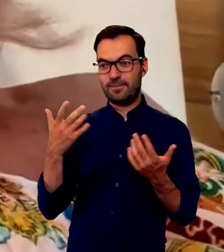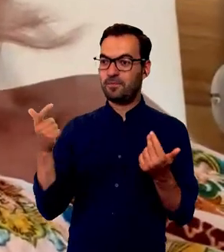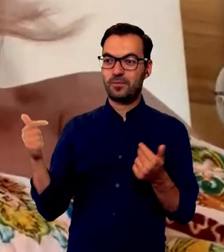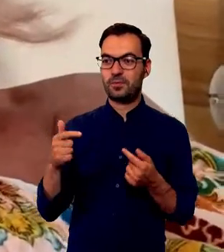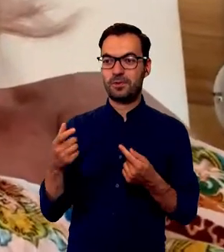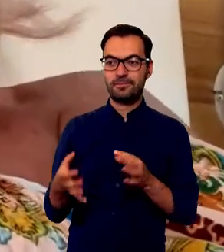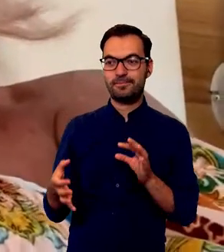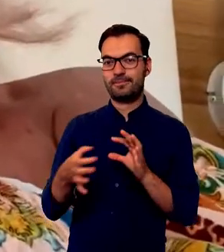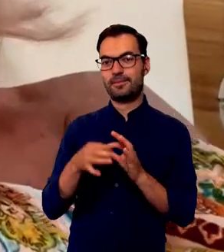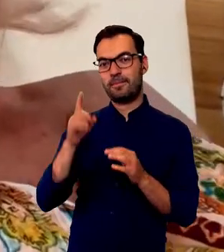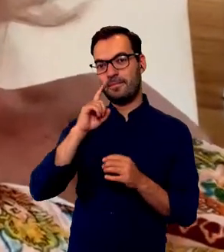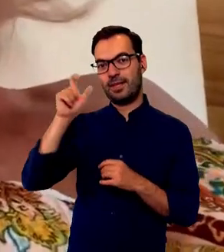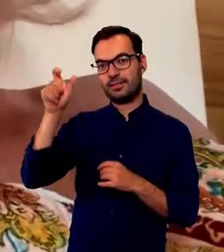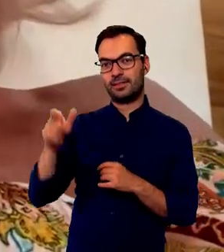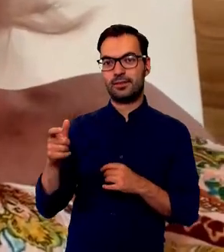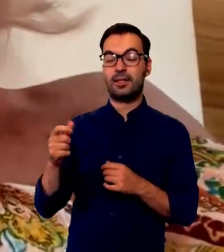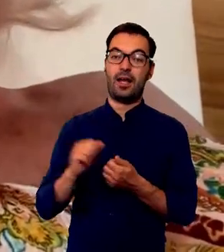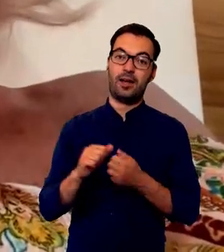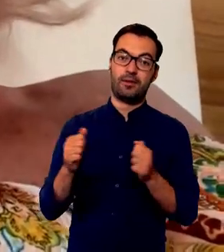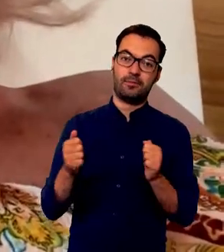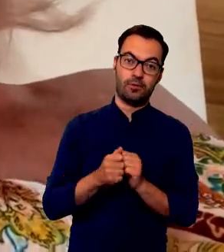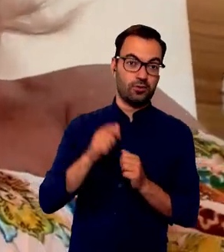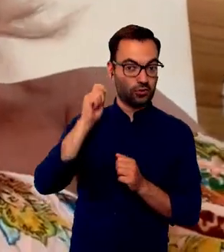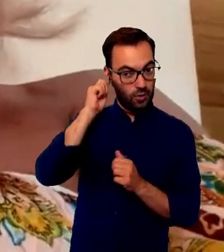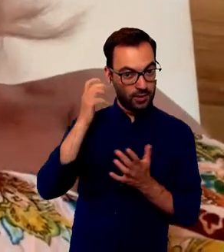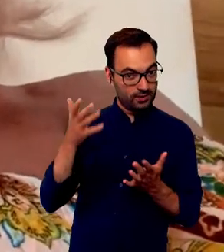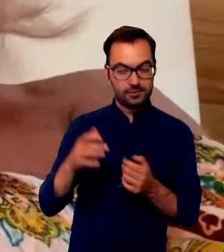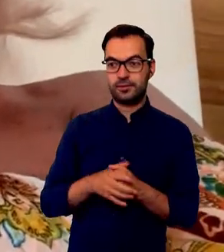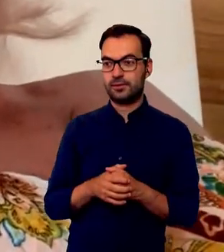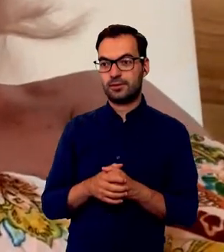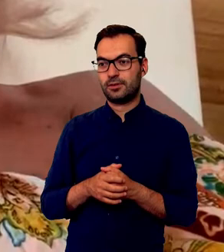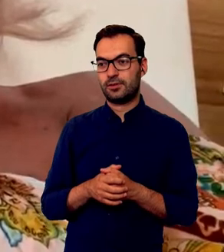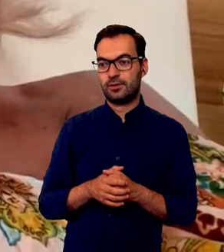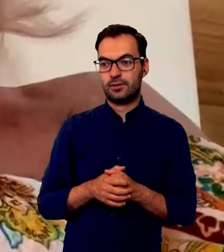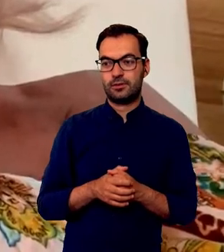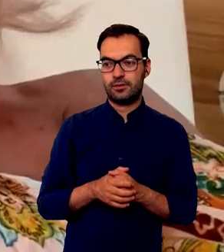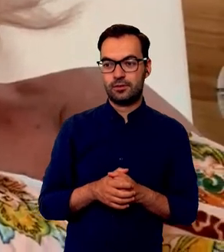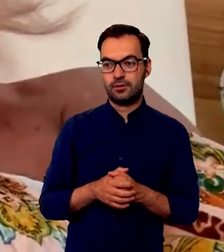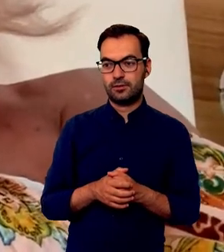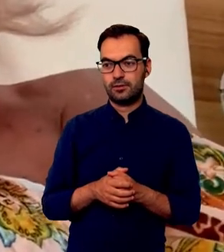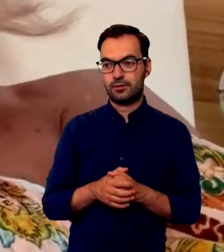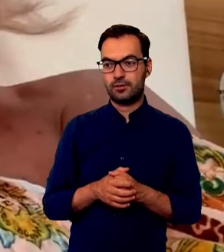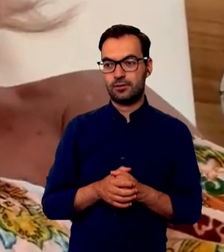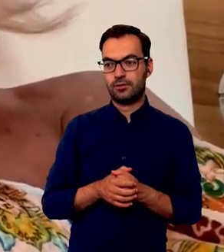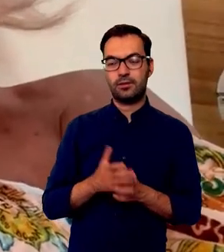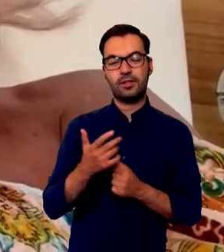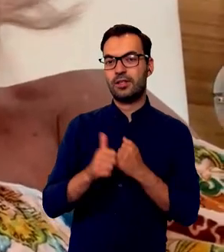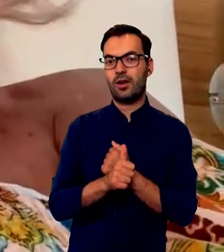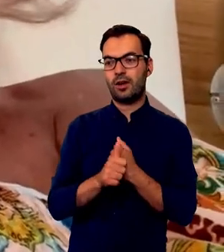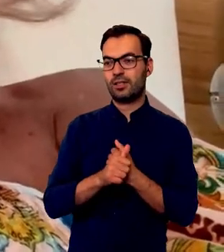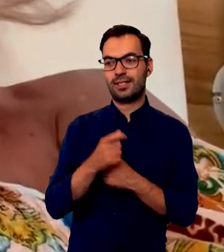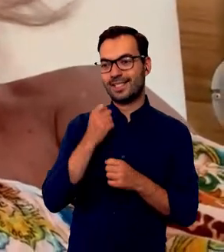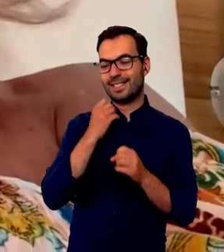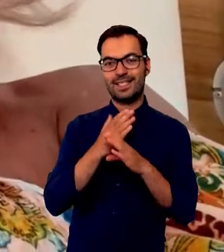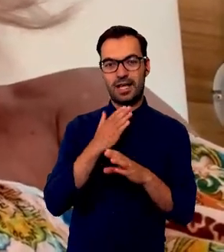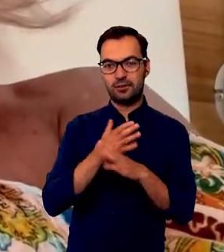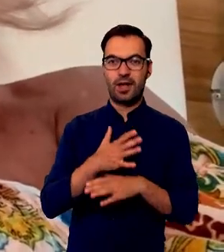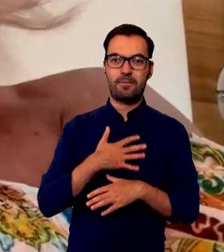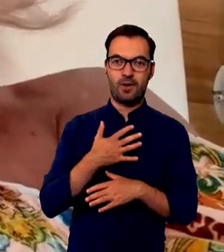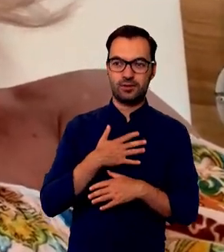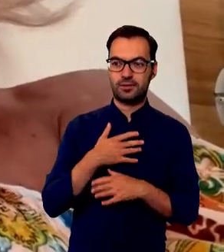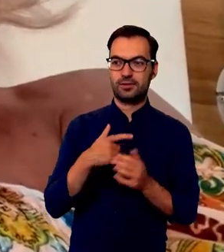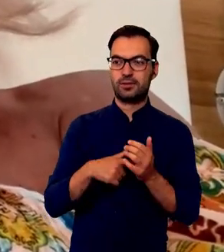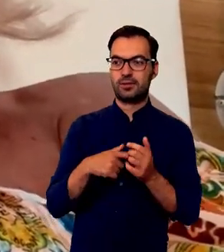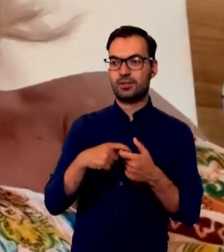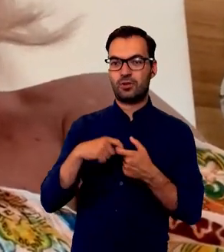ze związaniem się z mężczyzną bądź z kobietą. Ja nie mówię tutaj o związaniu się takim seksualnym, emocjonalnym, o